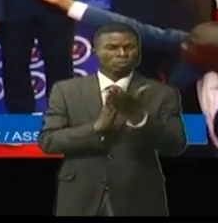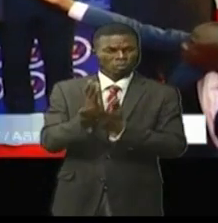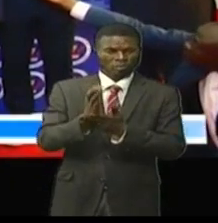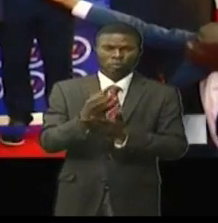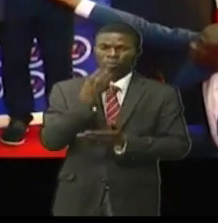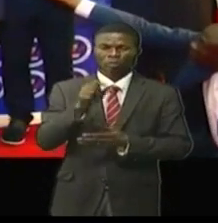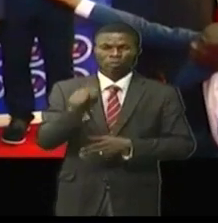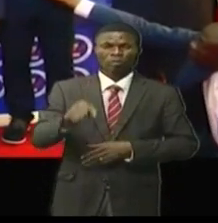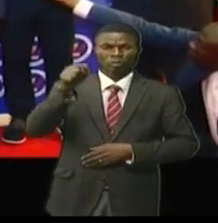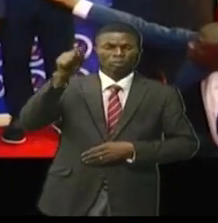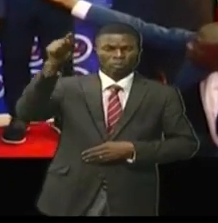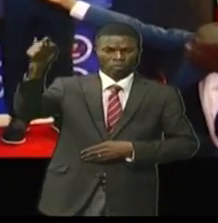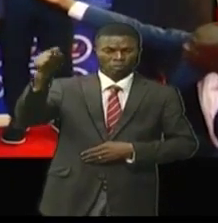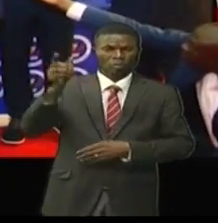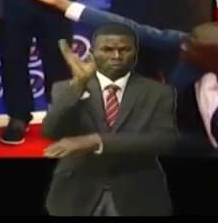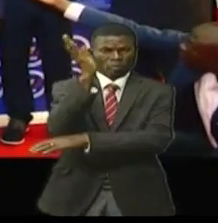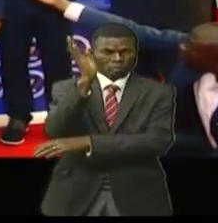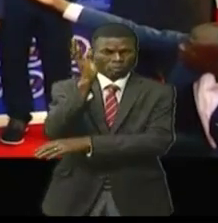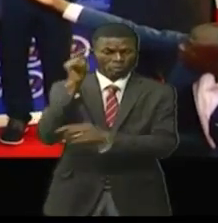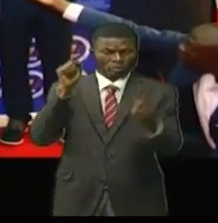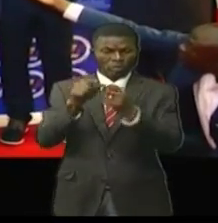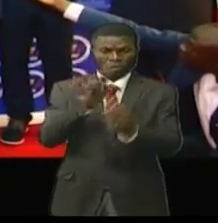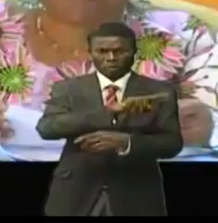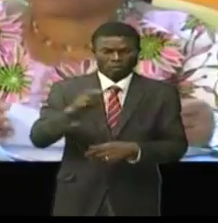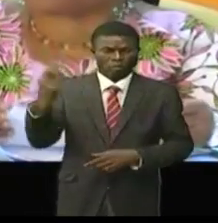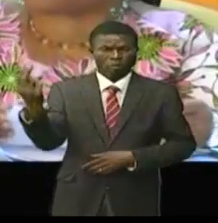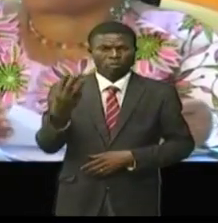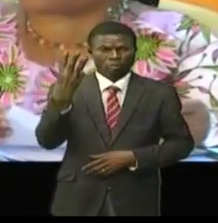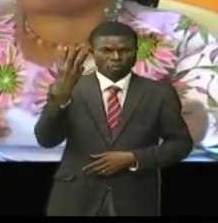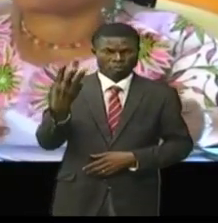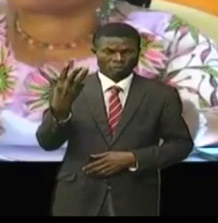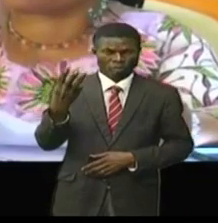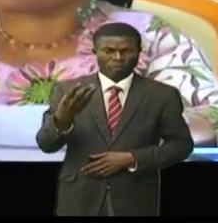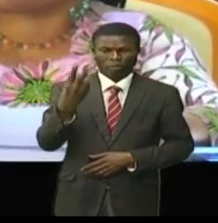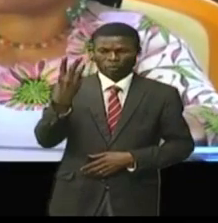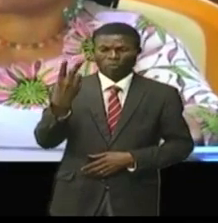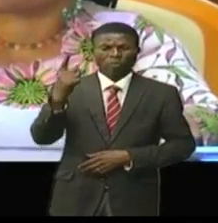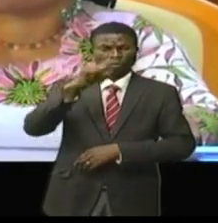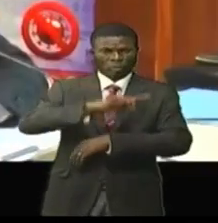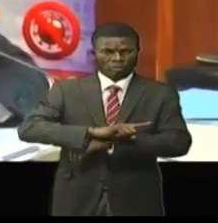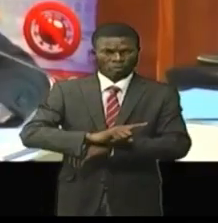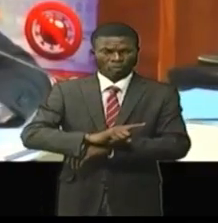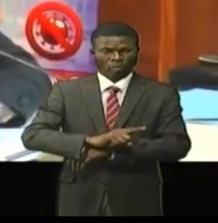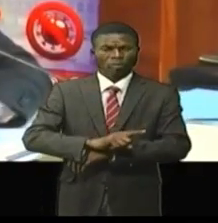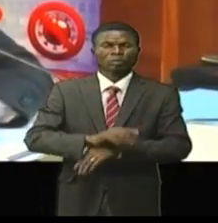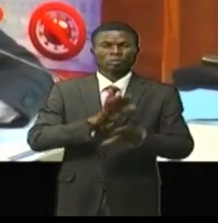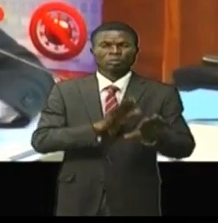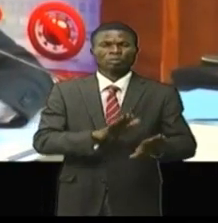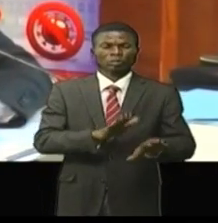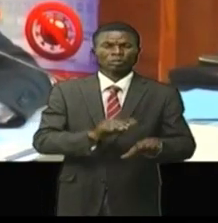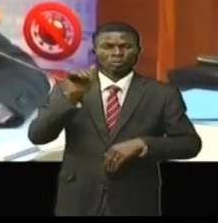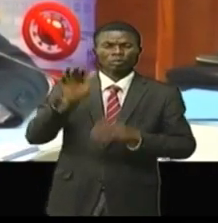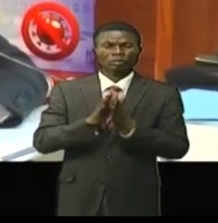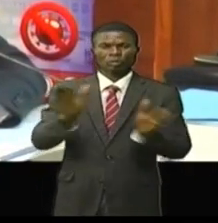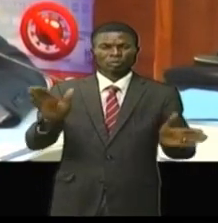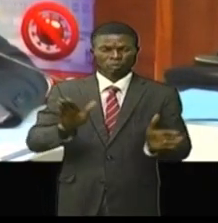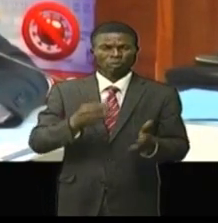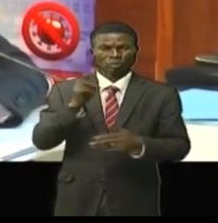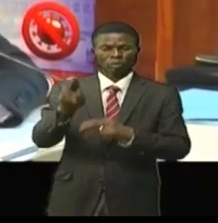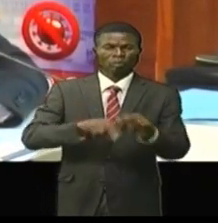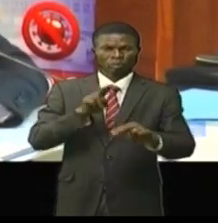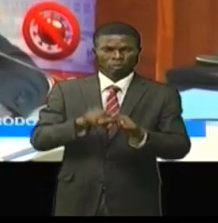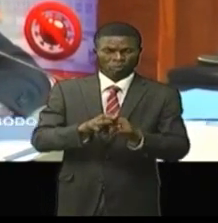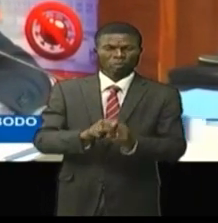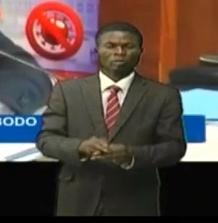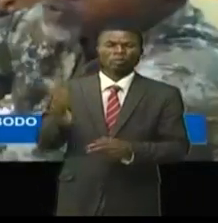d'un milliard d'arbres d'ici 2023. 48 terres a été accordée au directeur général du Fonds forestier national,